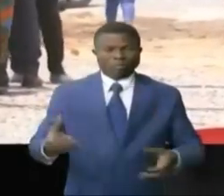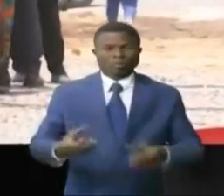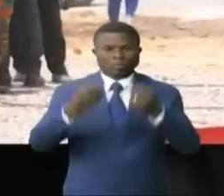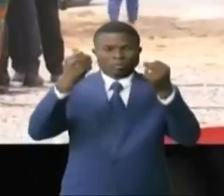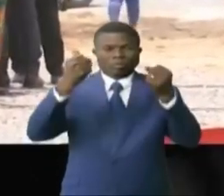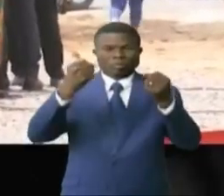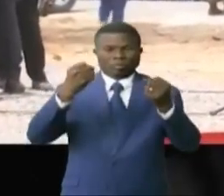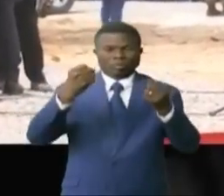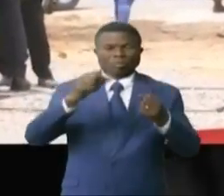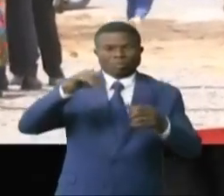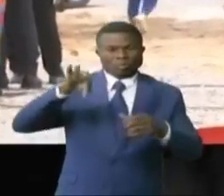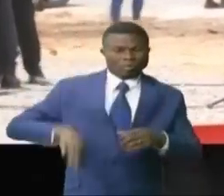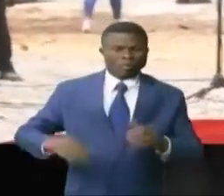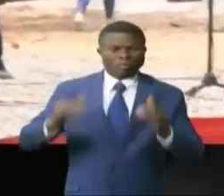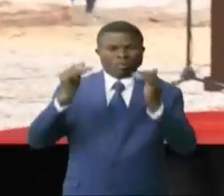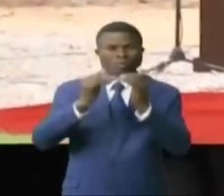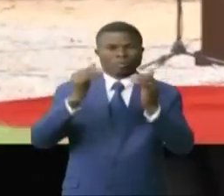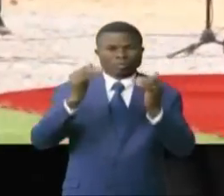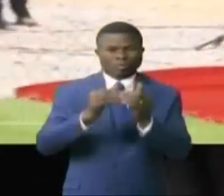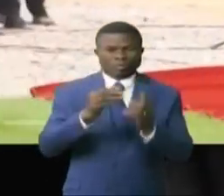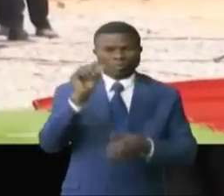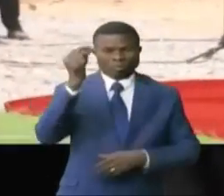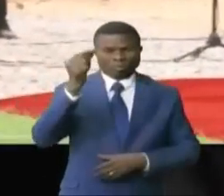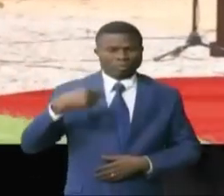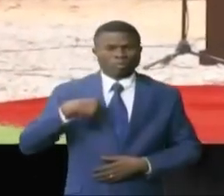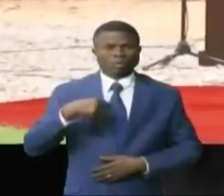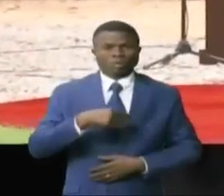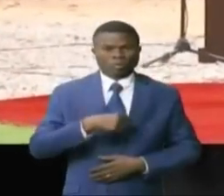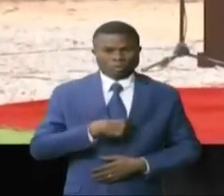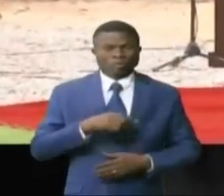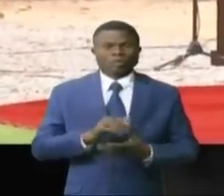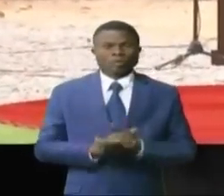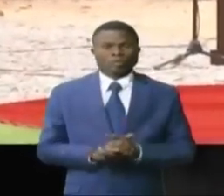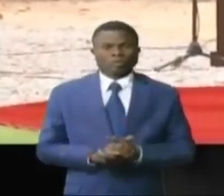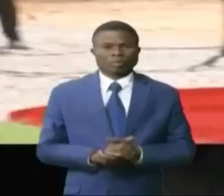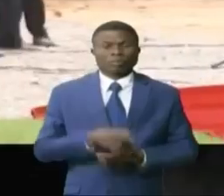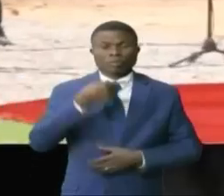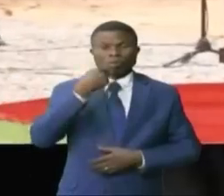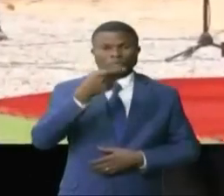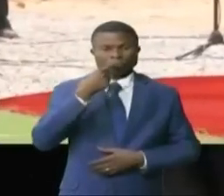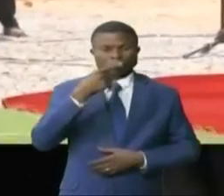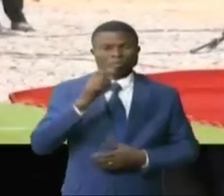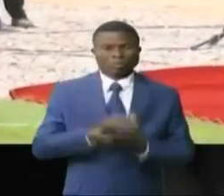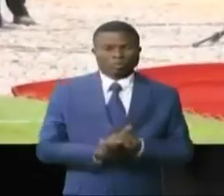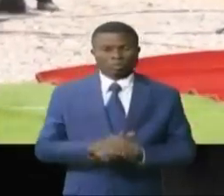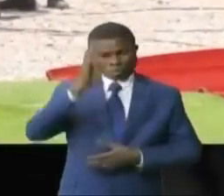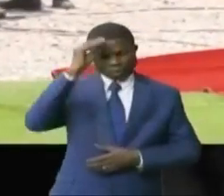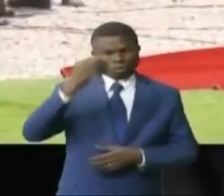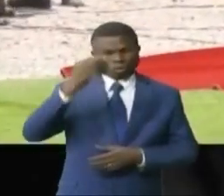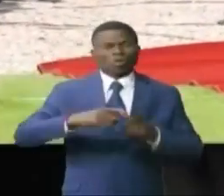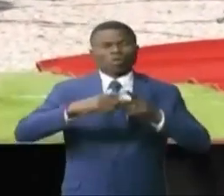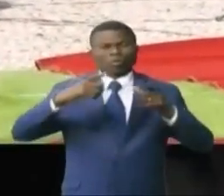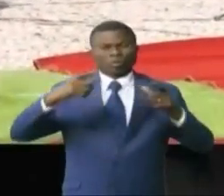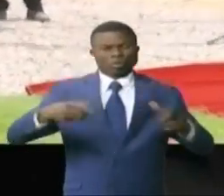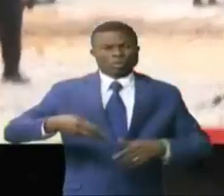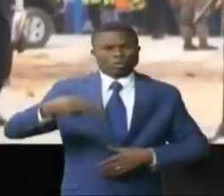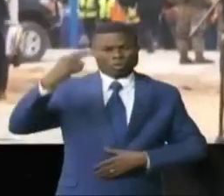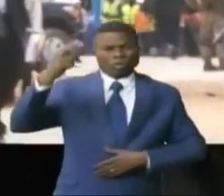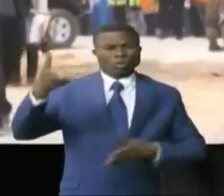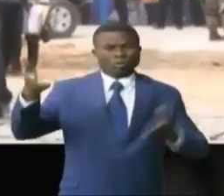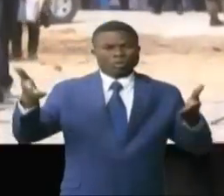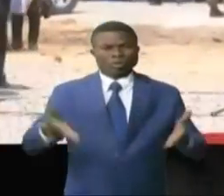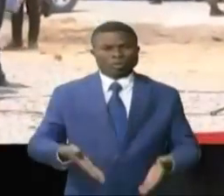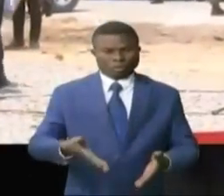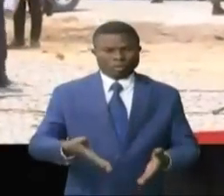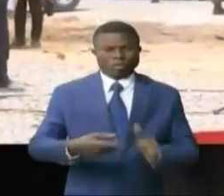exploitation gagnant-gagnant de nos mines. En parlant de ce grand homme dont la présence